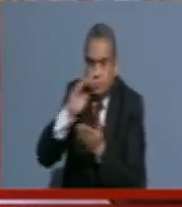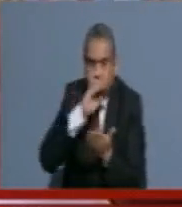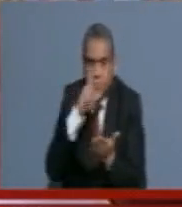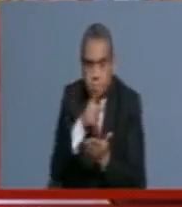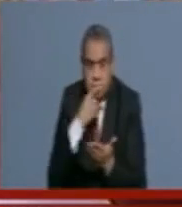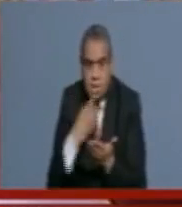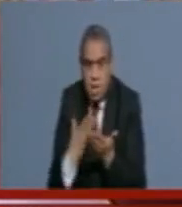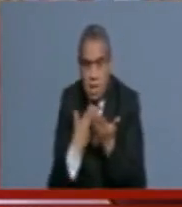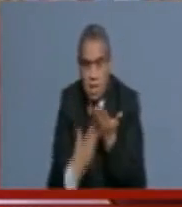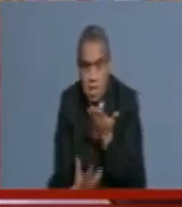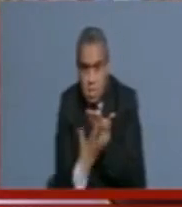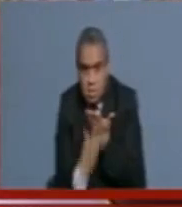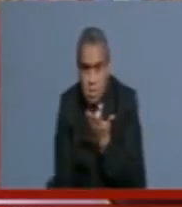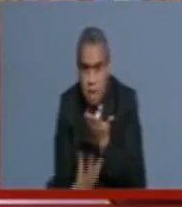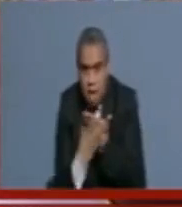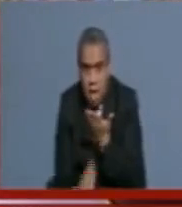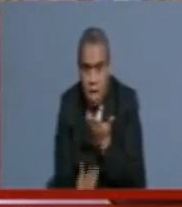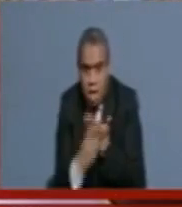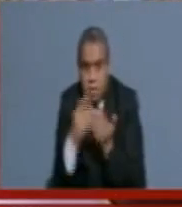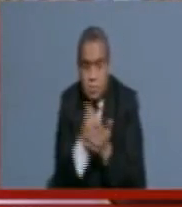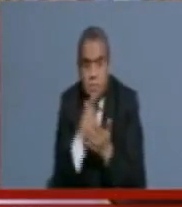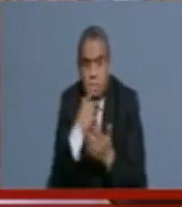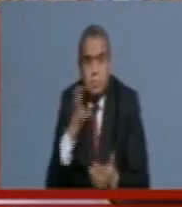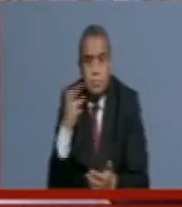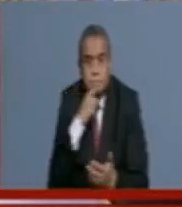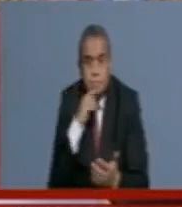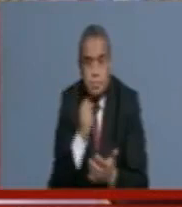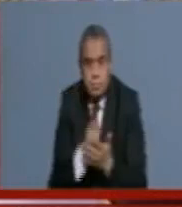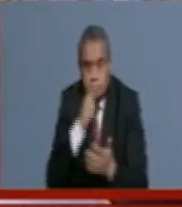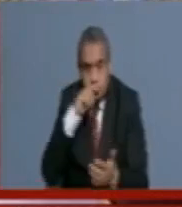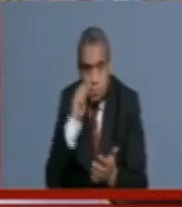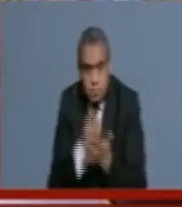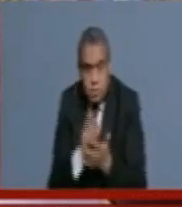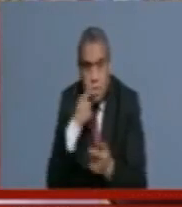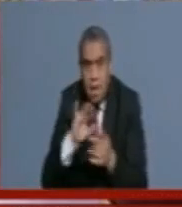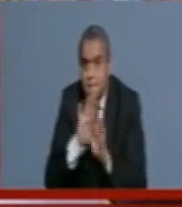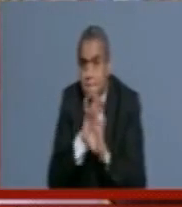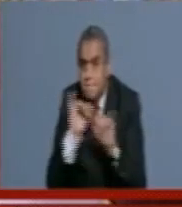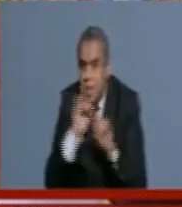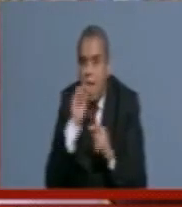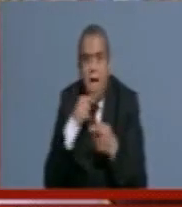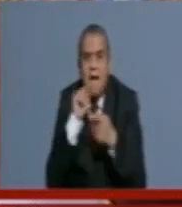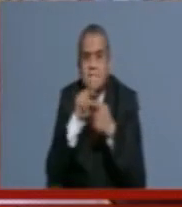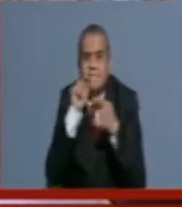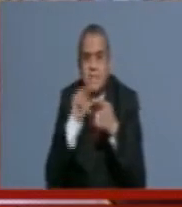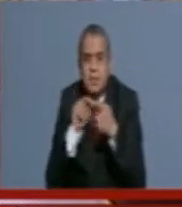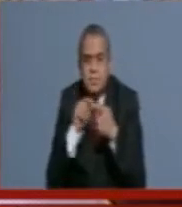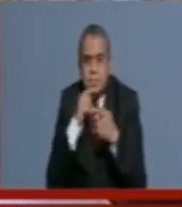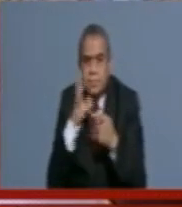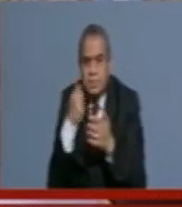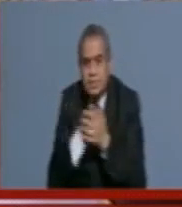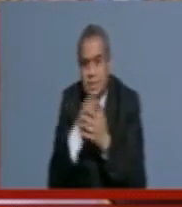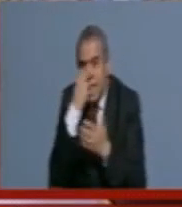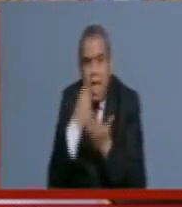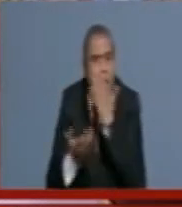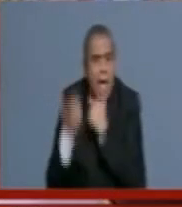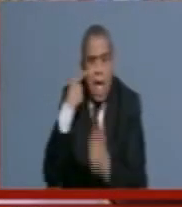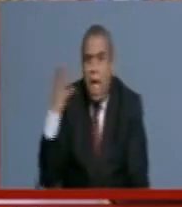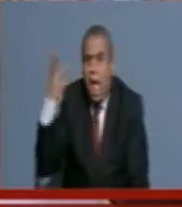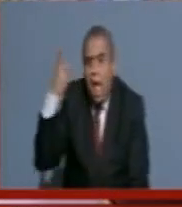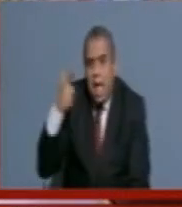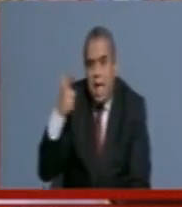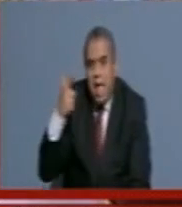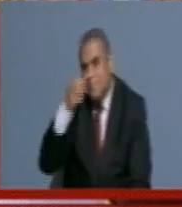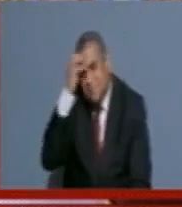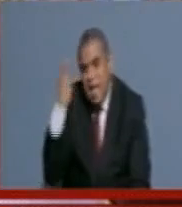ما بطبعش نسبه 100% عشان اكون امين، يعني بطبع بنسب نسب المشاركه السابقه وازود عليها